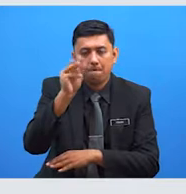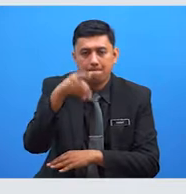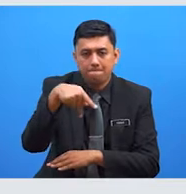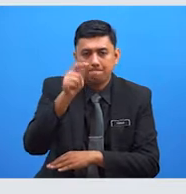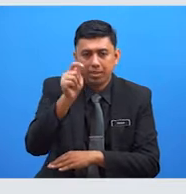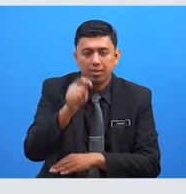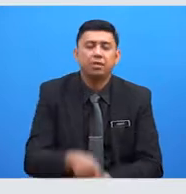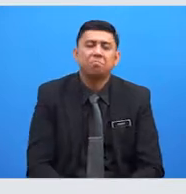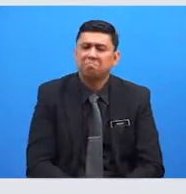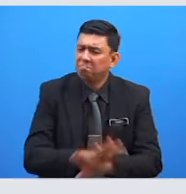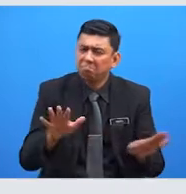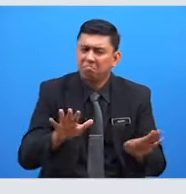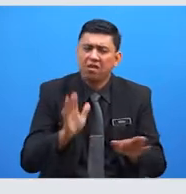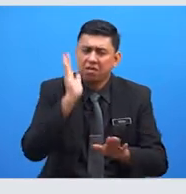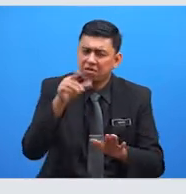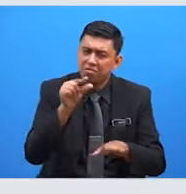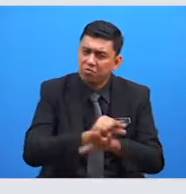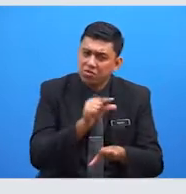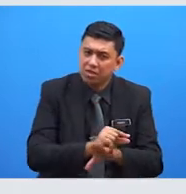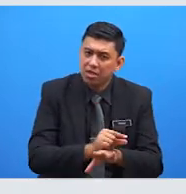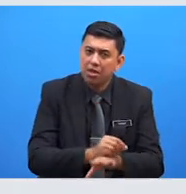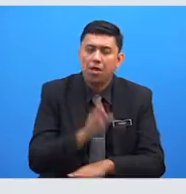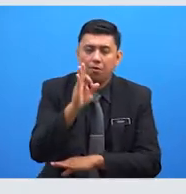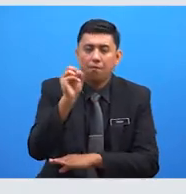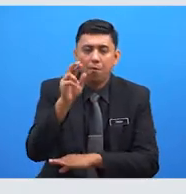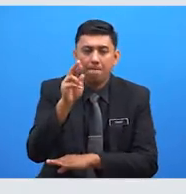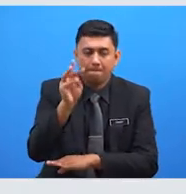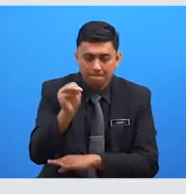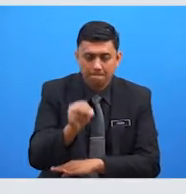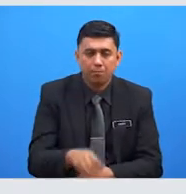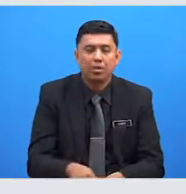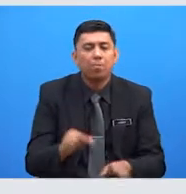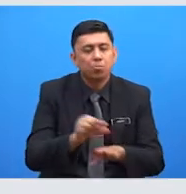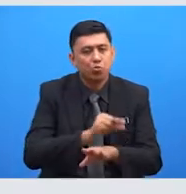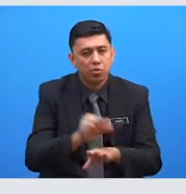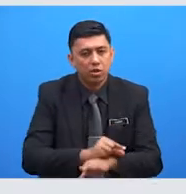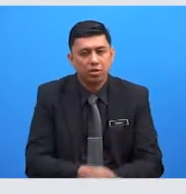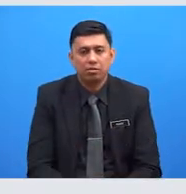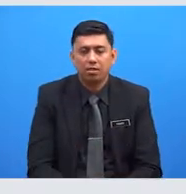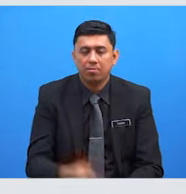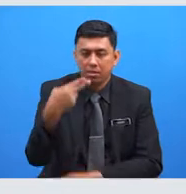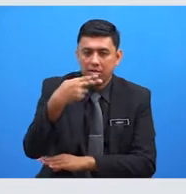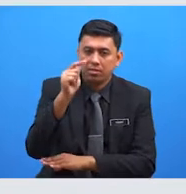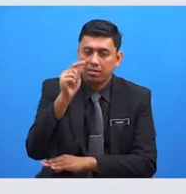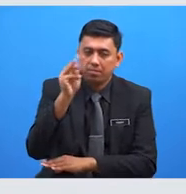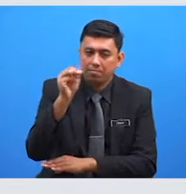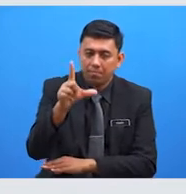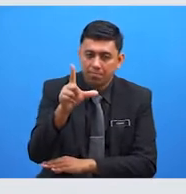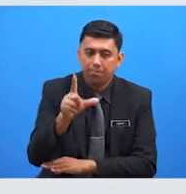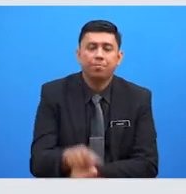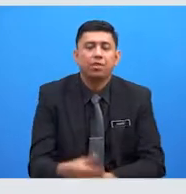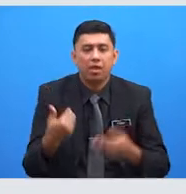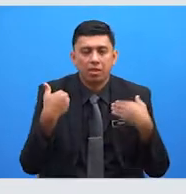Kali ini kita tidak akan menggunakan elemen form. Sebaliknya, kita menggunakan kod HTML